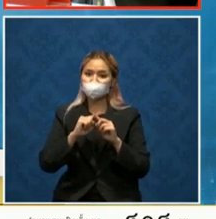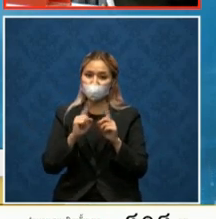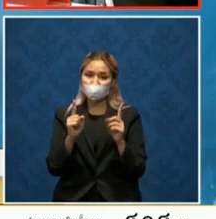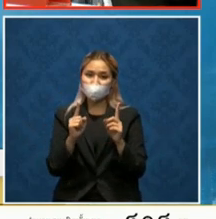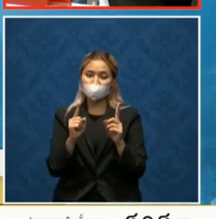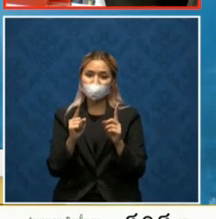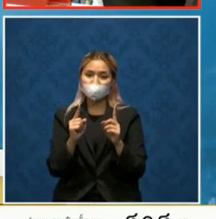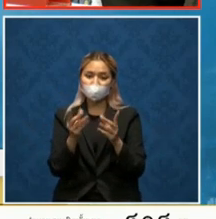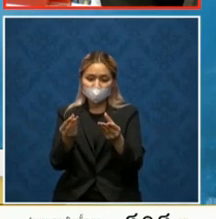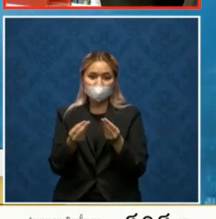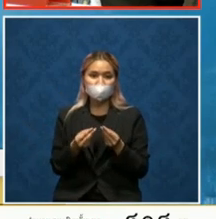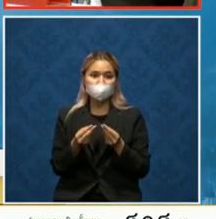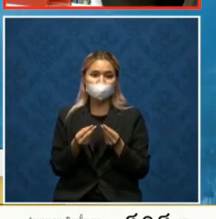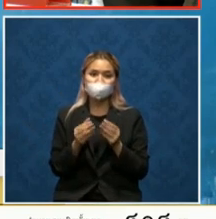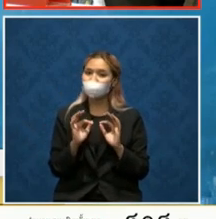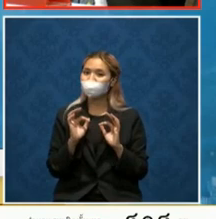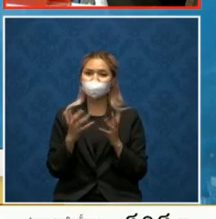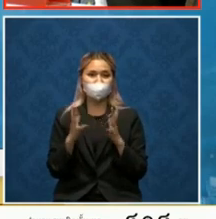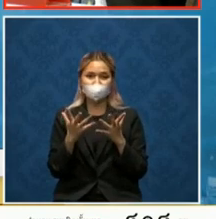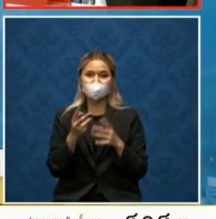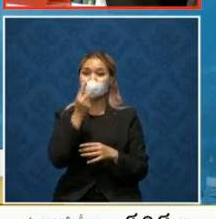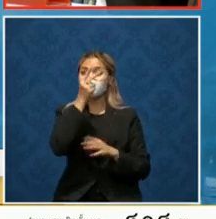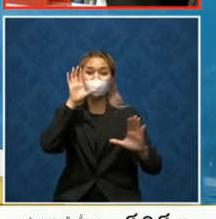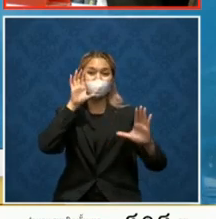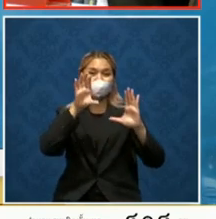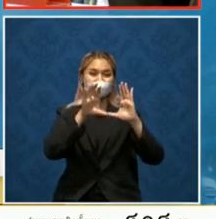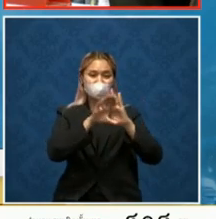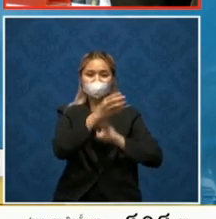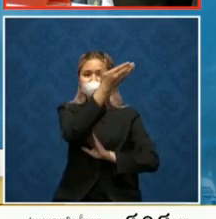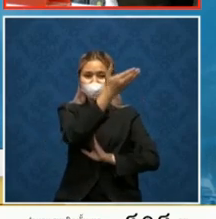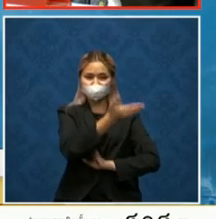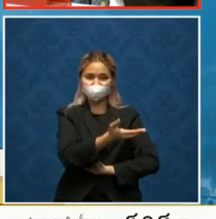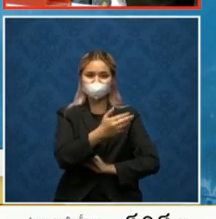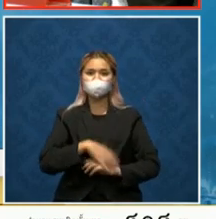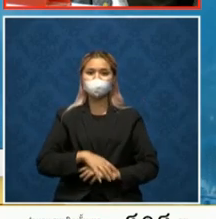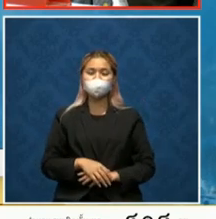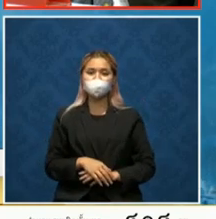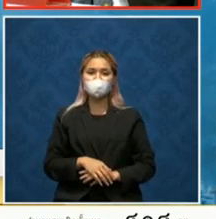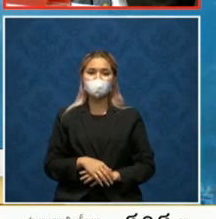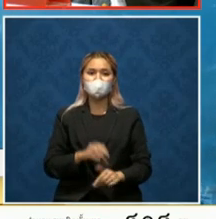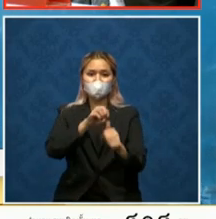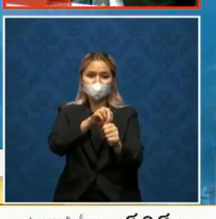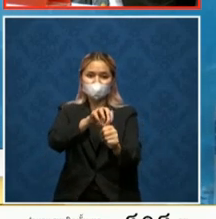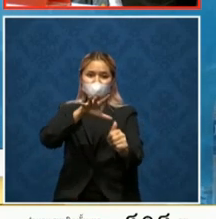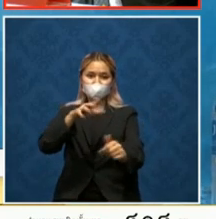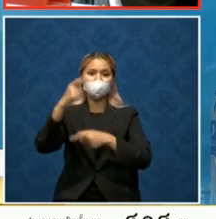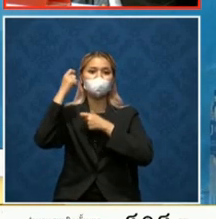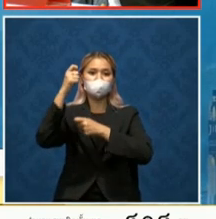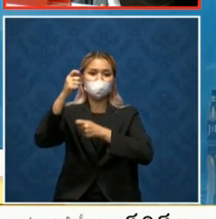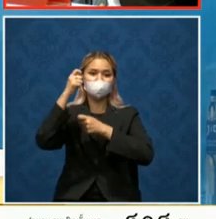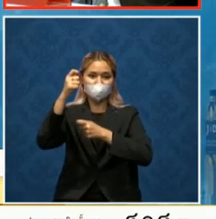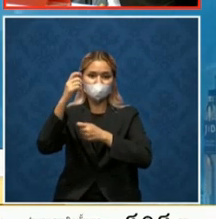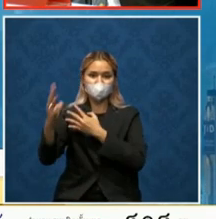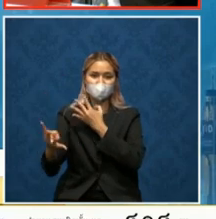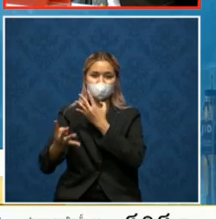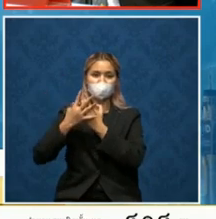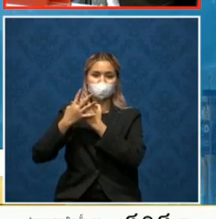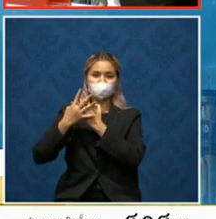ได้รับคืออะไรครับไปดูภาพครับแกนนำในการเรียกร้องต้องเข้าคุก